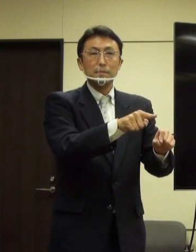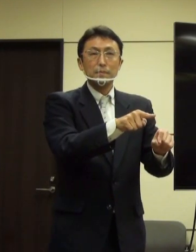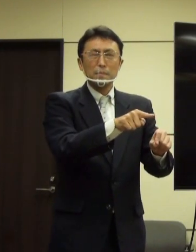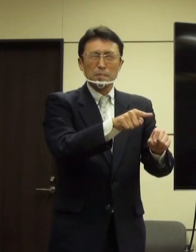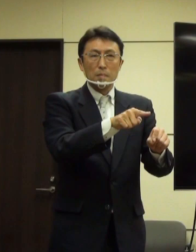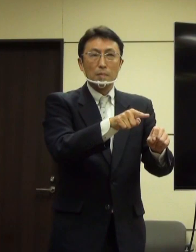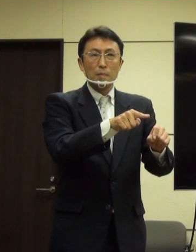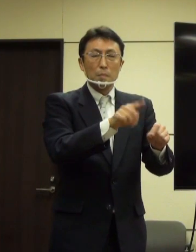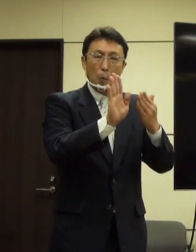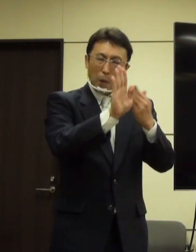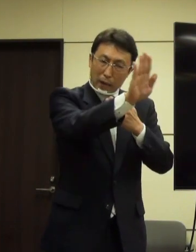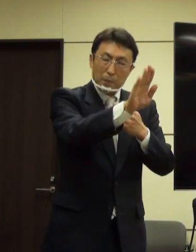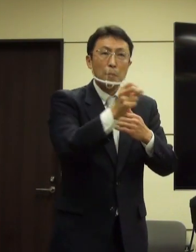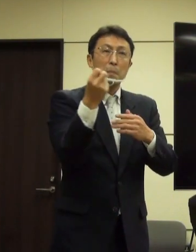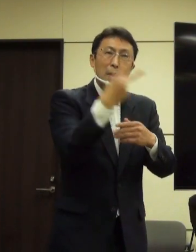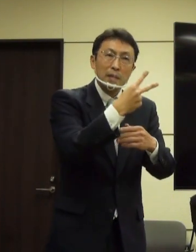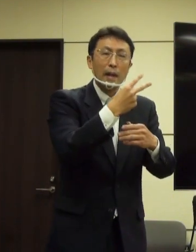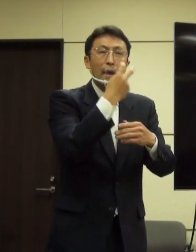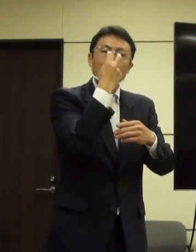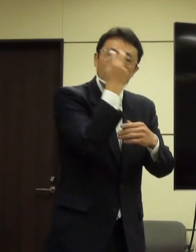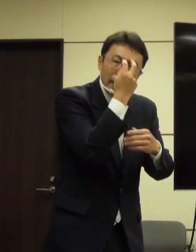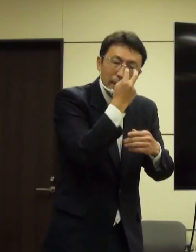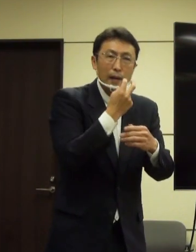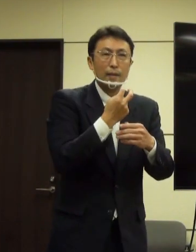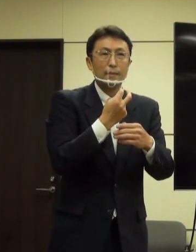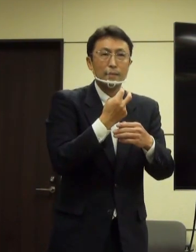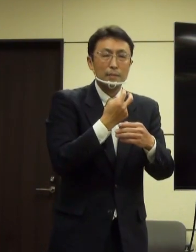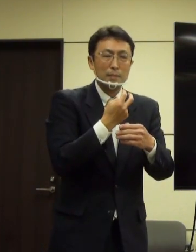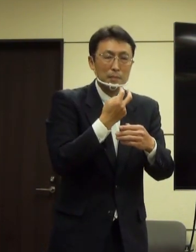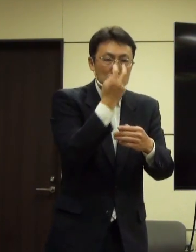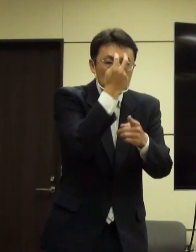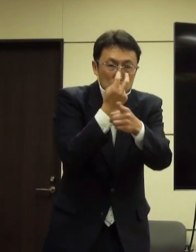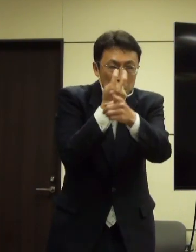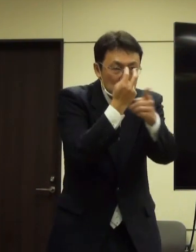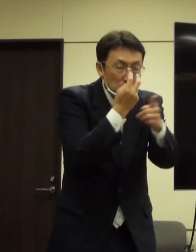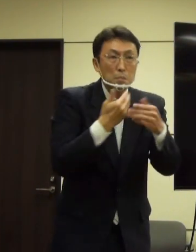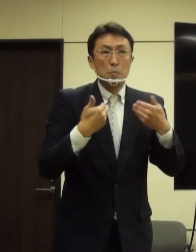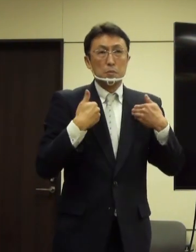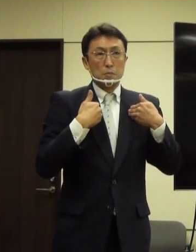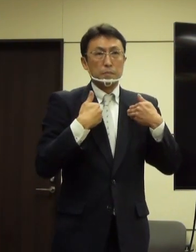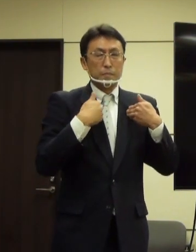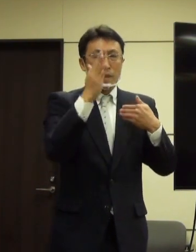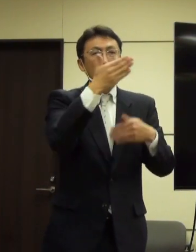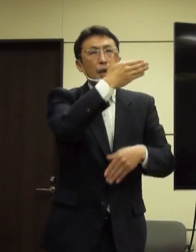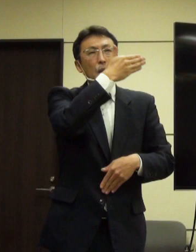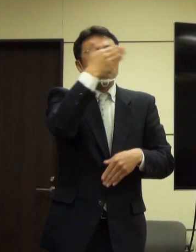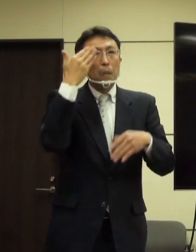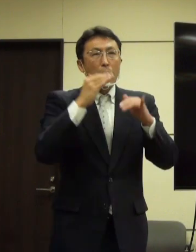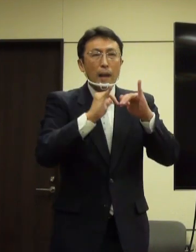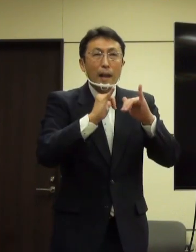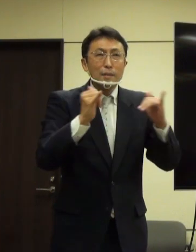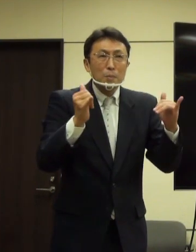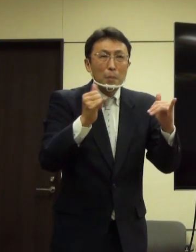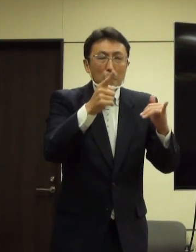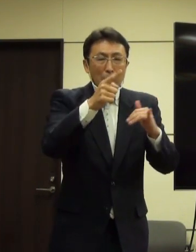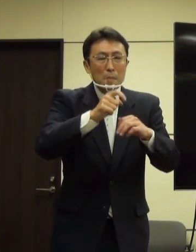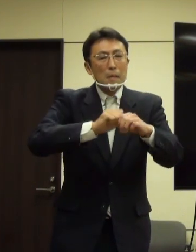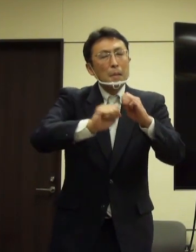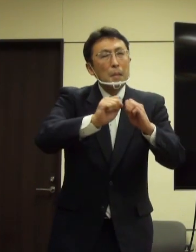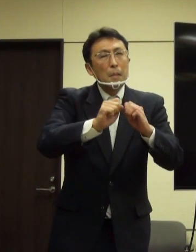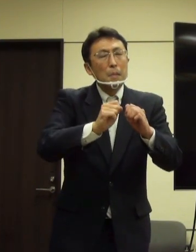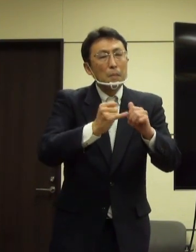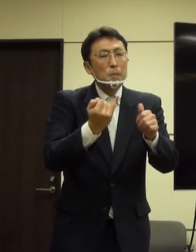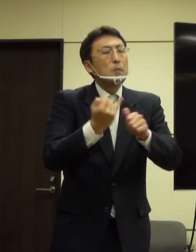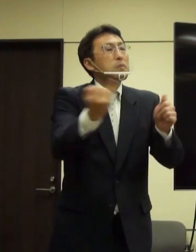検査とか協賛によるんですけどもその関係でいうとですねやっぱり馬鹿人たちの動きというのは非常に速くて木管拡散して